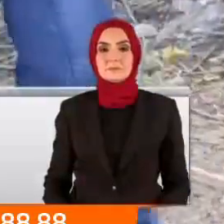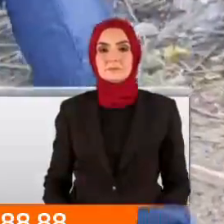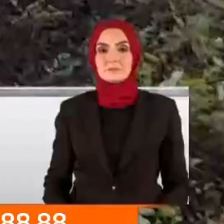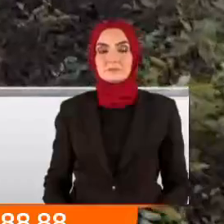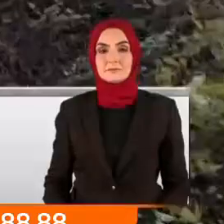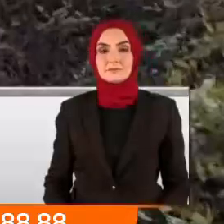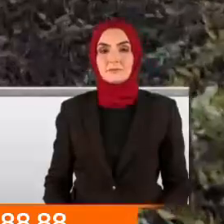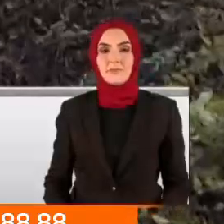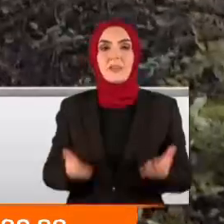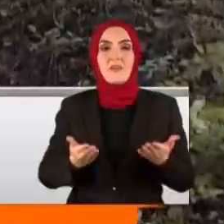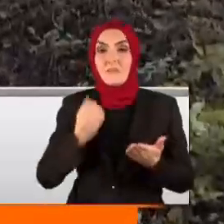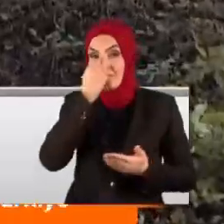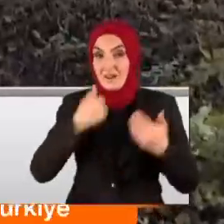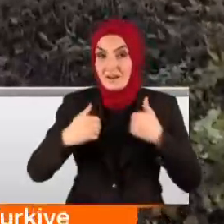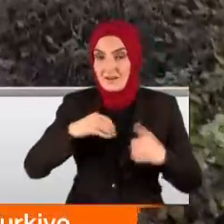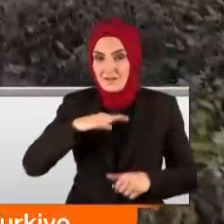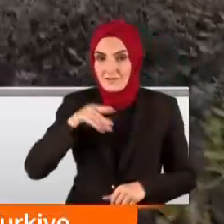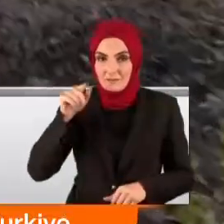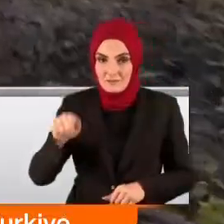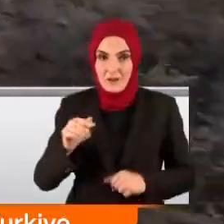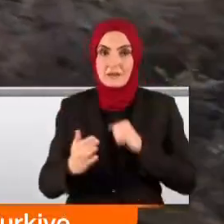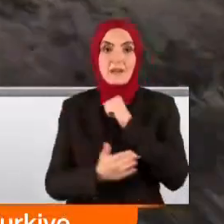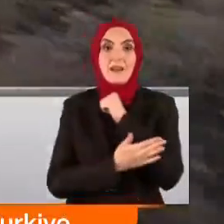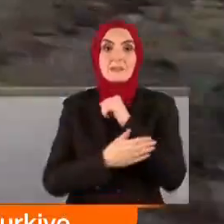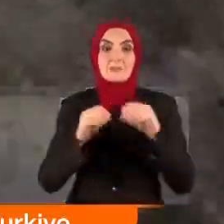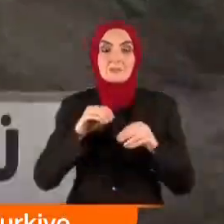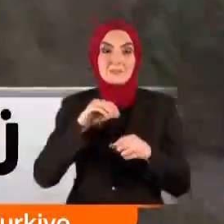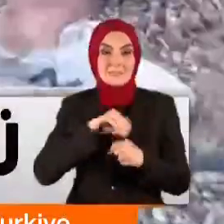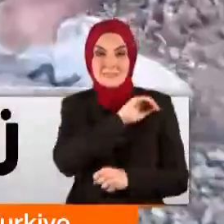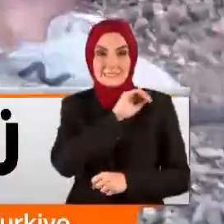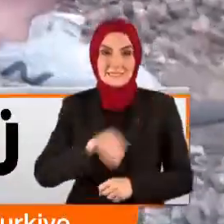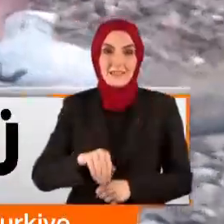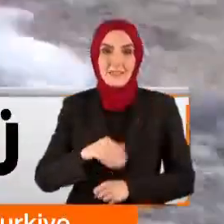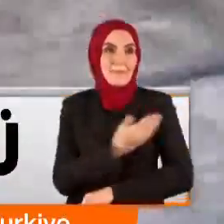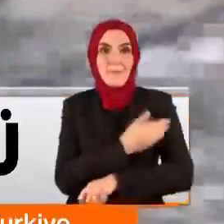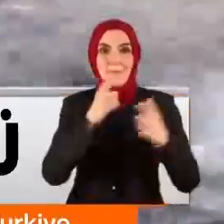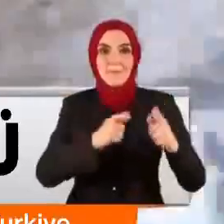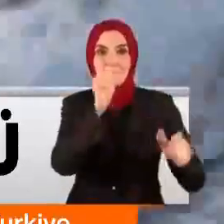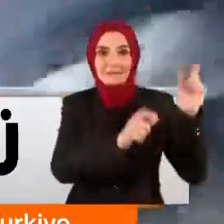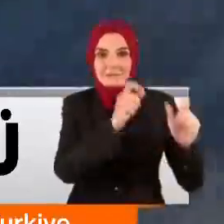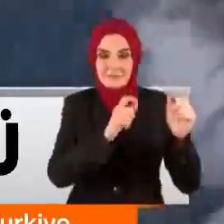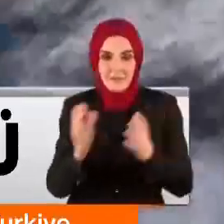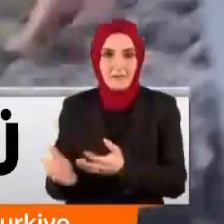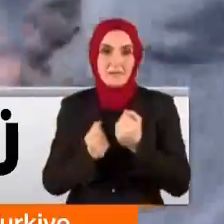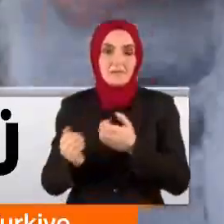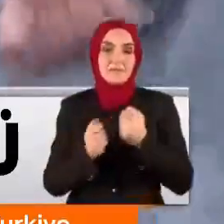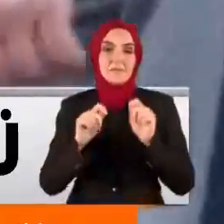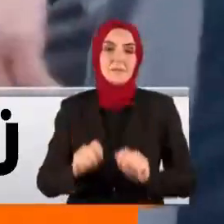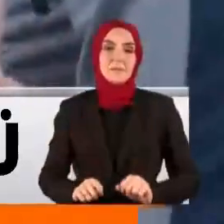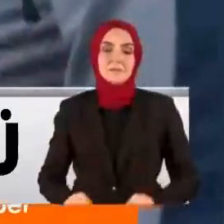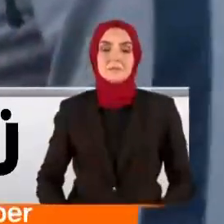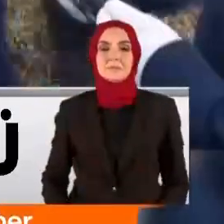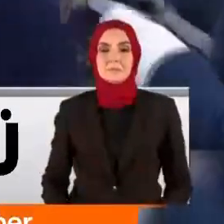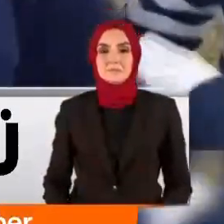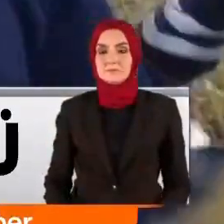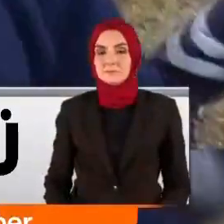Tamam. Hafif yaralılar da yardıma gelen Kavaklılar tarafından uçurumdan çıkarıldı. Dinlen dinlen, sıkıntı yok, dinlen. Şuraya atlattık mı? Lazım, atsınlar